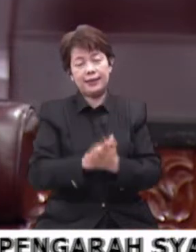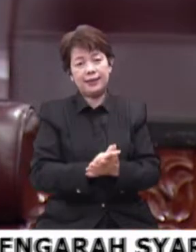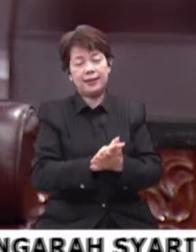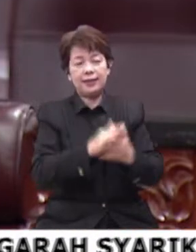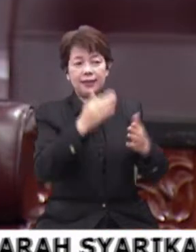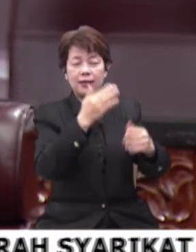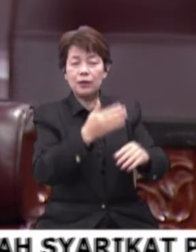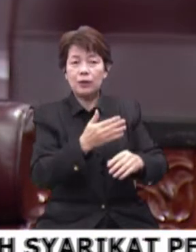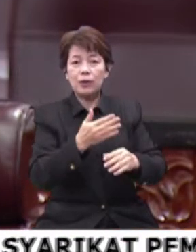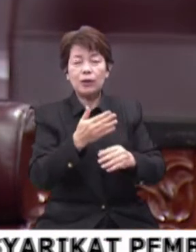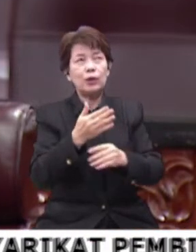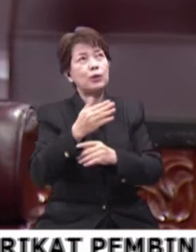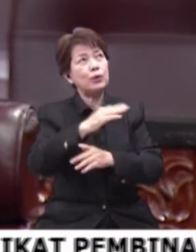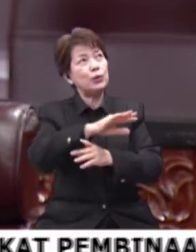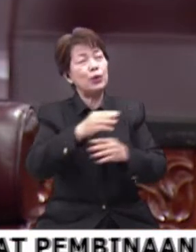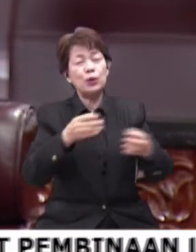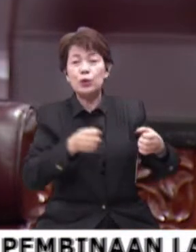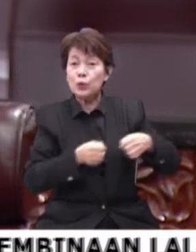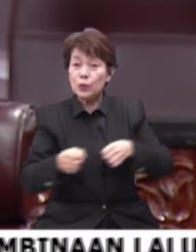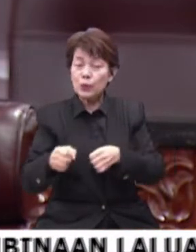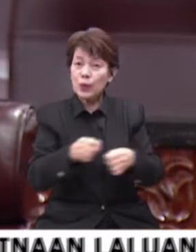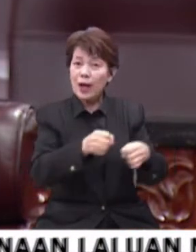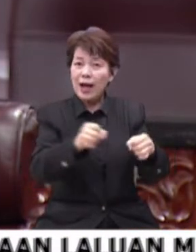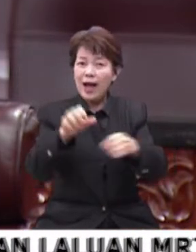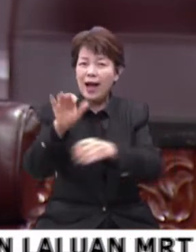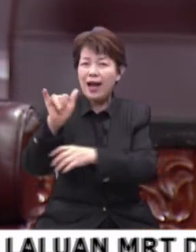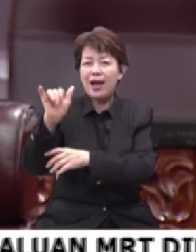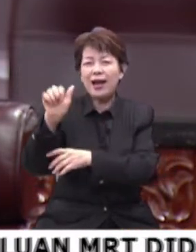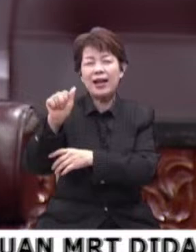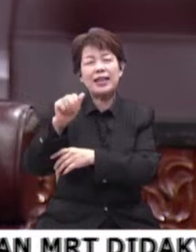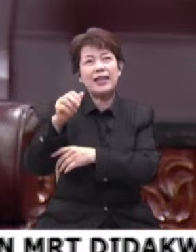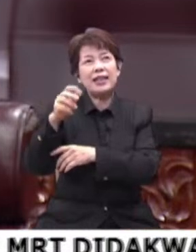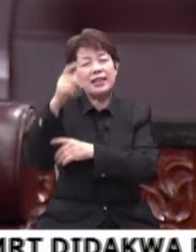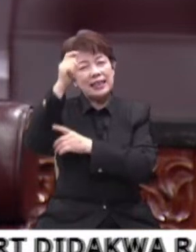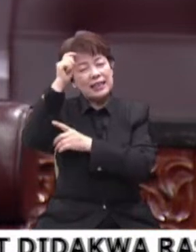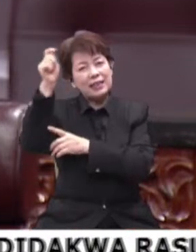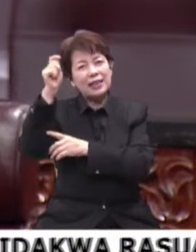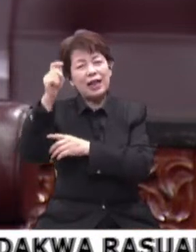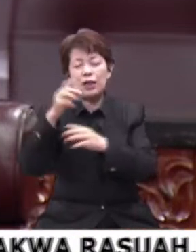kunang-kunang Sungai ya Iya di kemaman